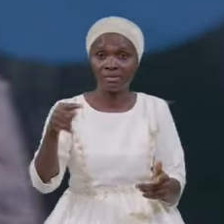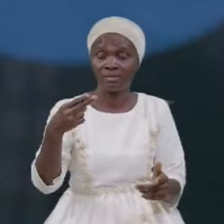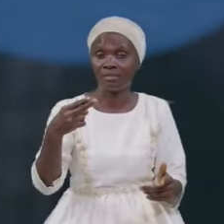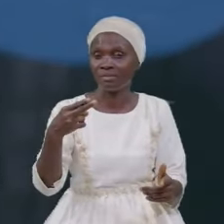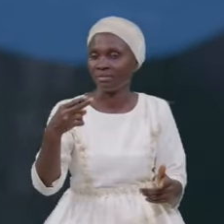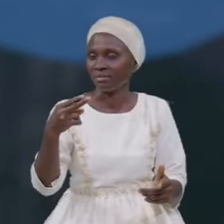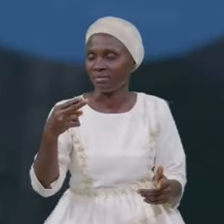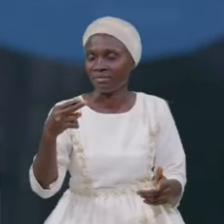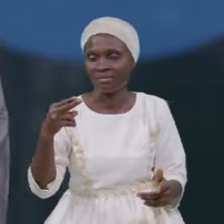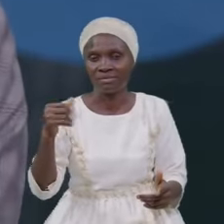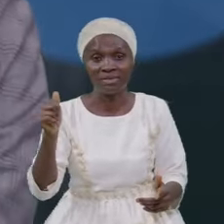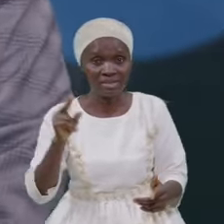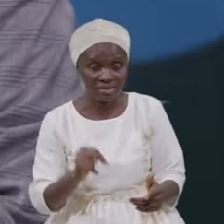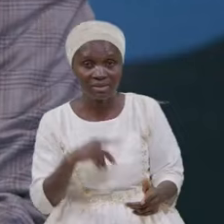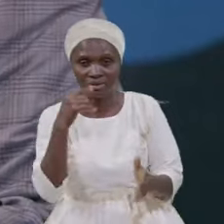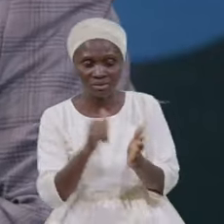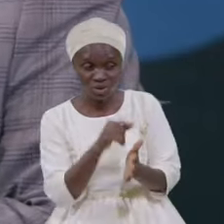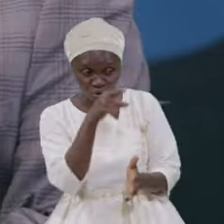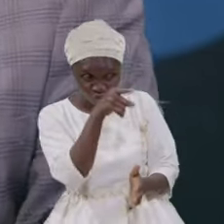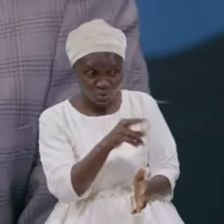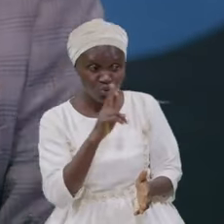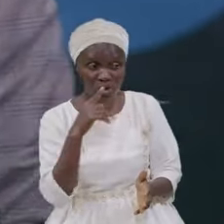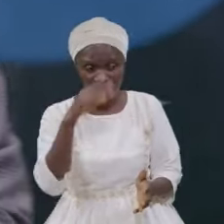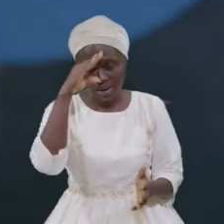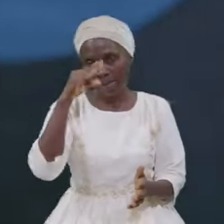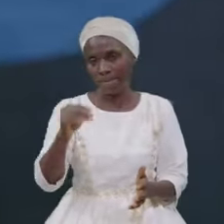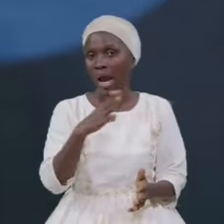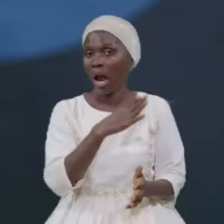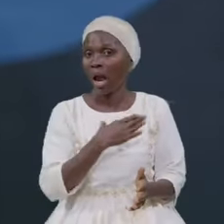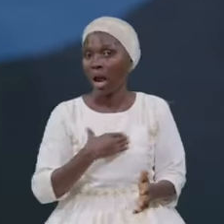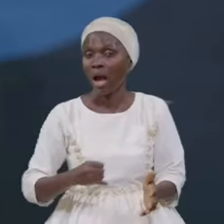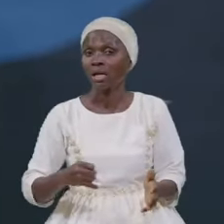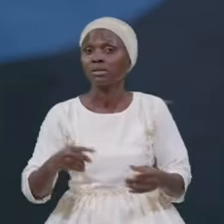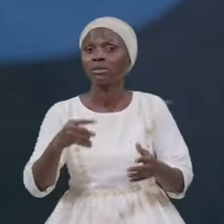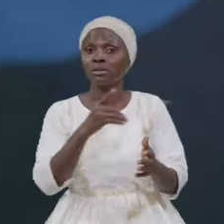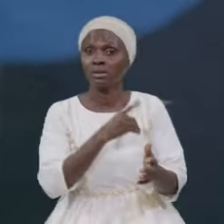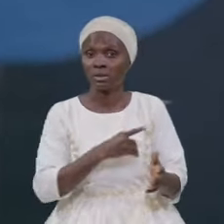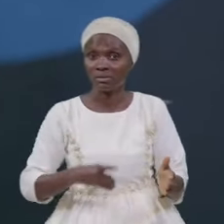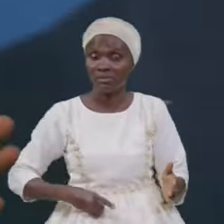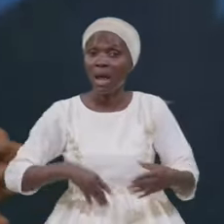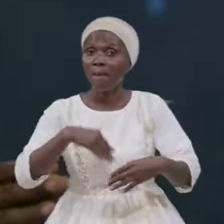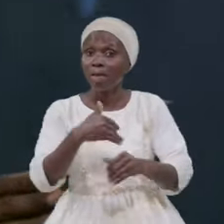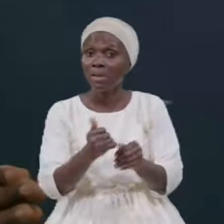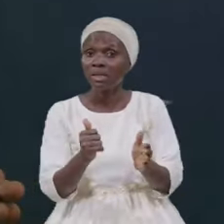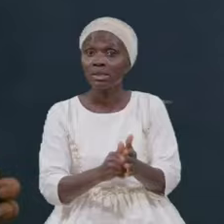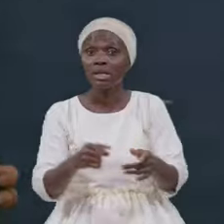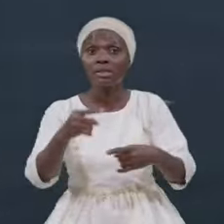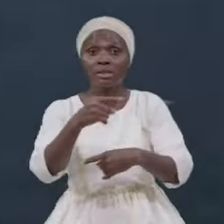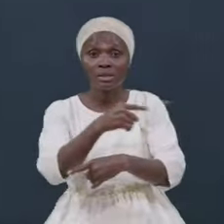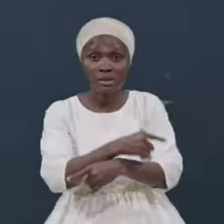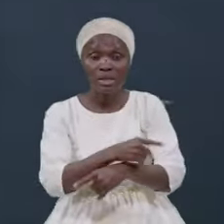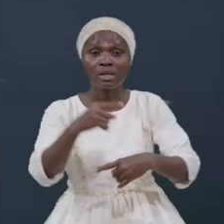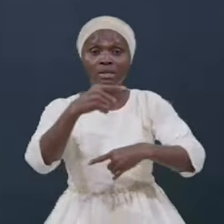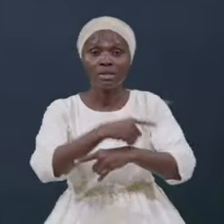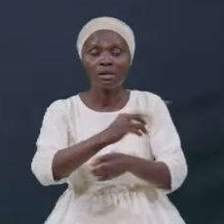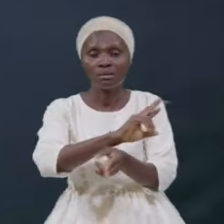fait de ce jour de confrontation le jour de sa repentance. Il s'est repenti et Dieu l'a